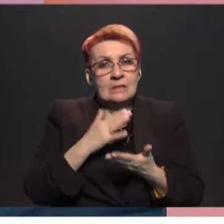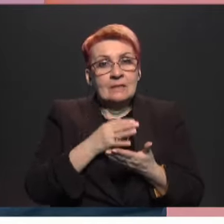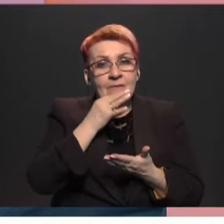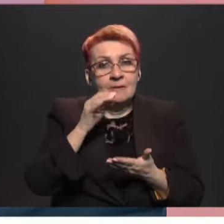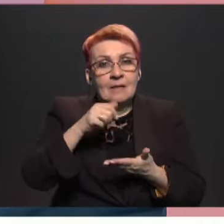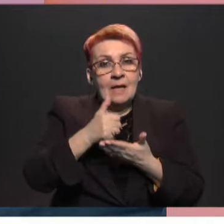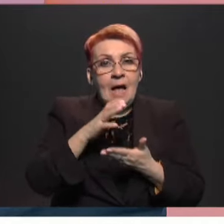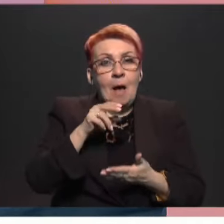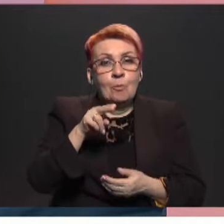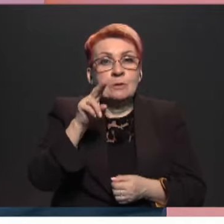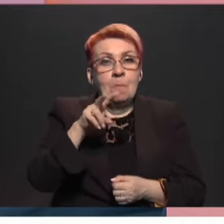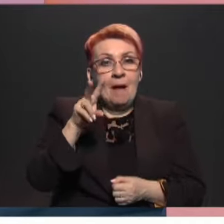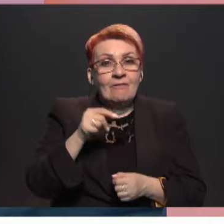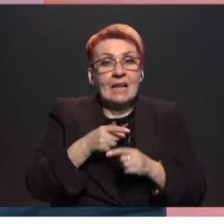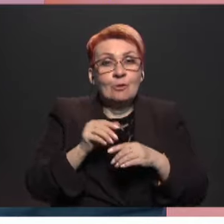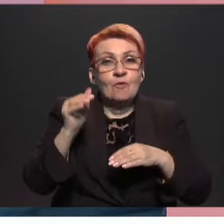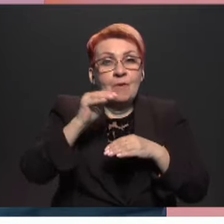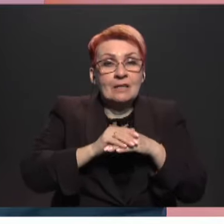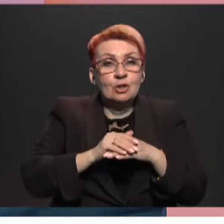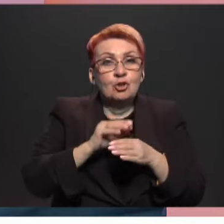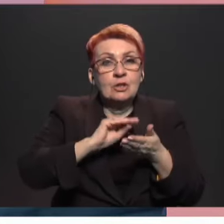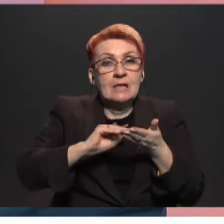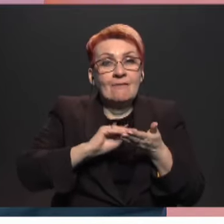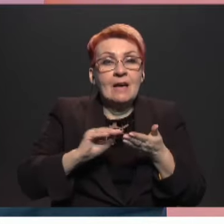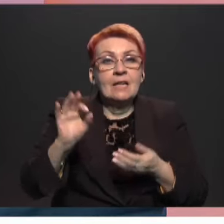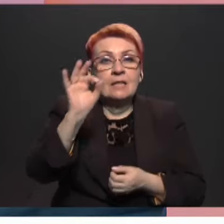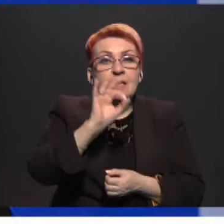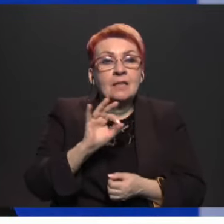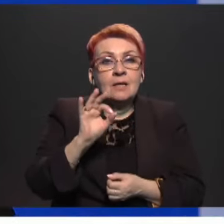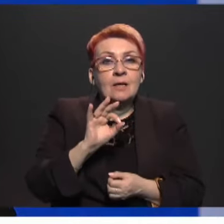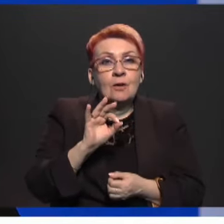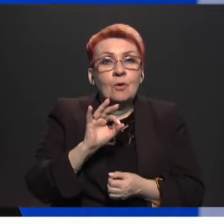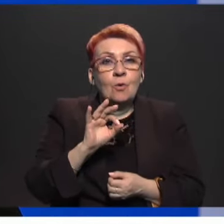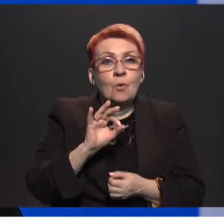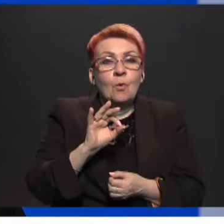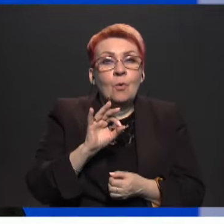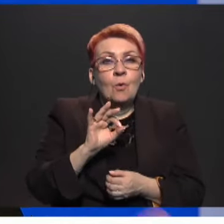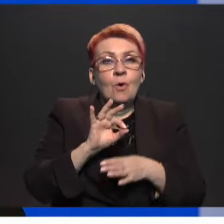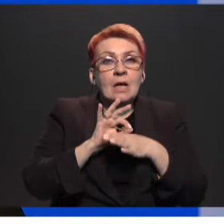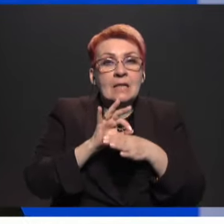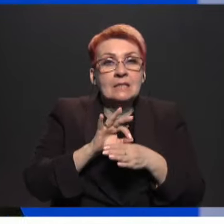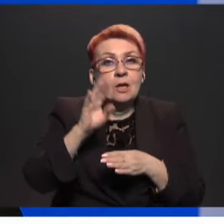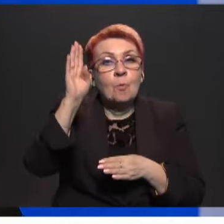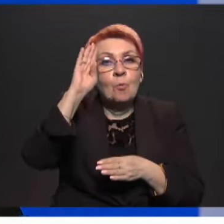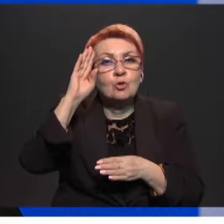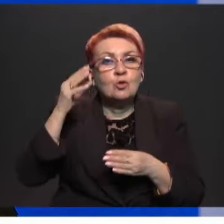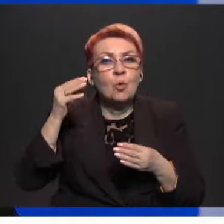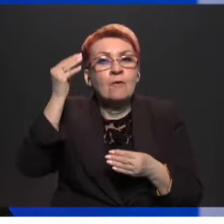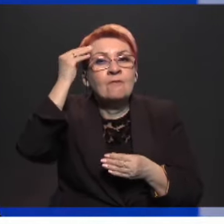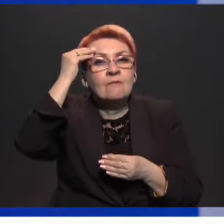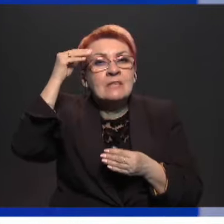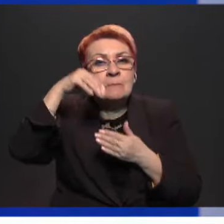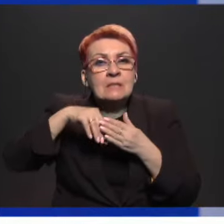высказывание апостола Павла, которое фактически говорит прежде всего о ношении мужской одежды,